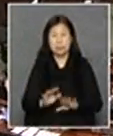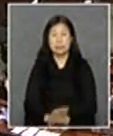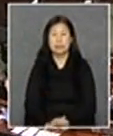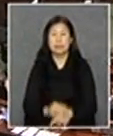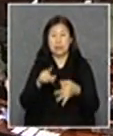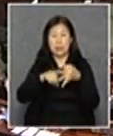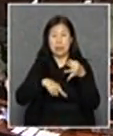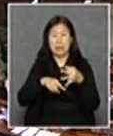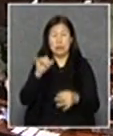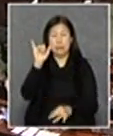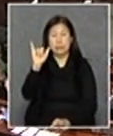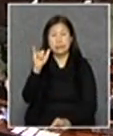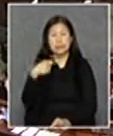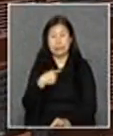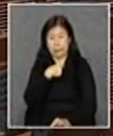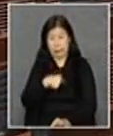YIU SI-WING 議員。